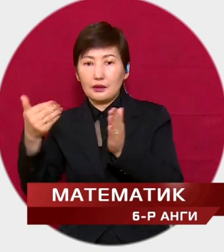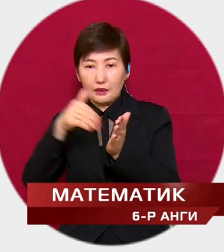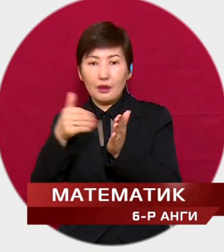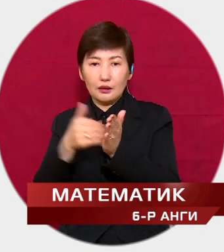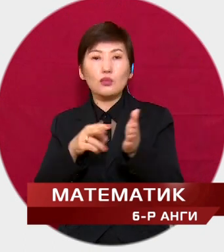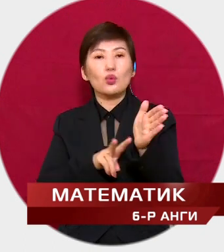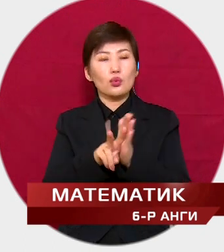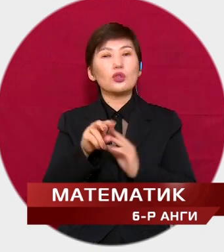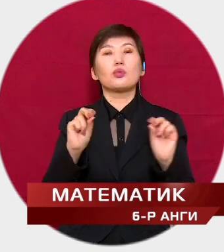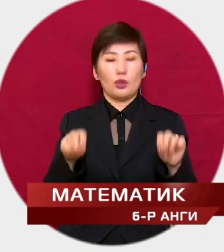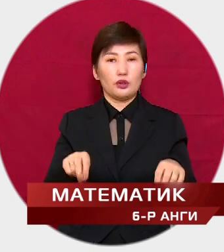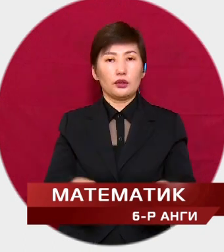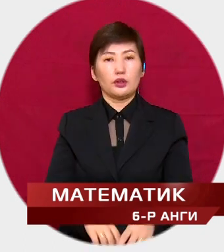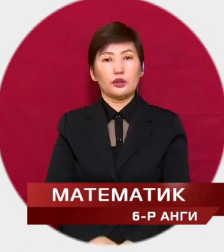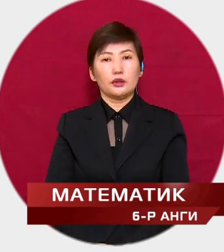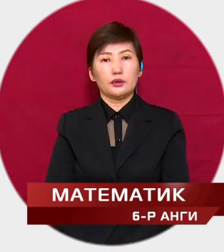байна.